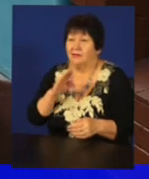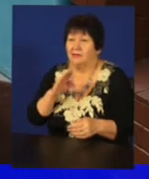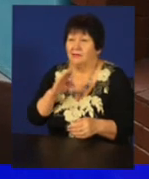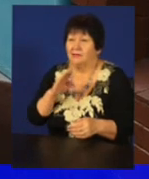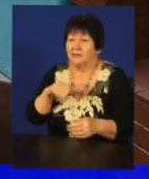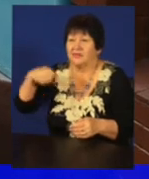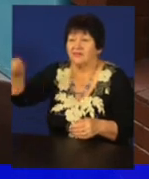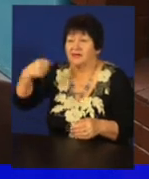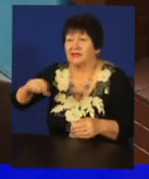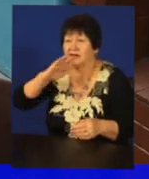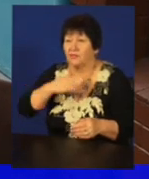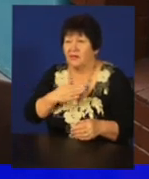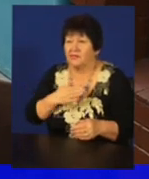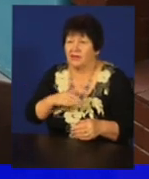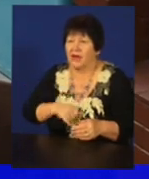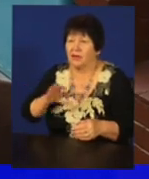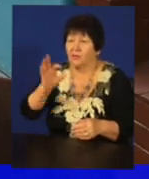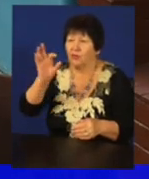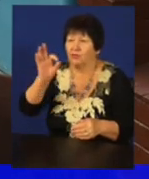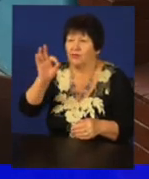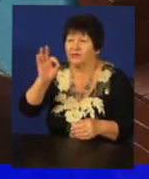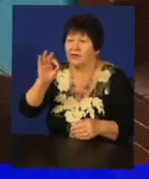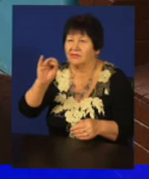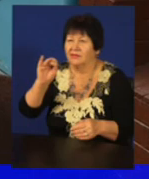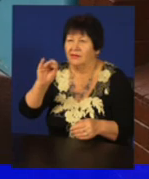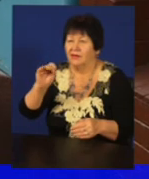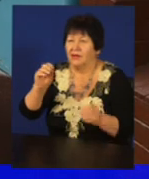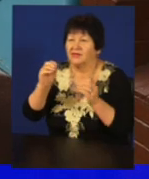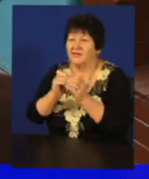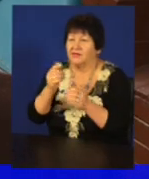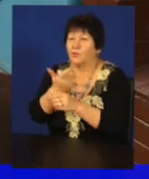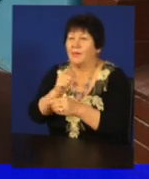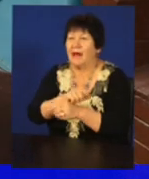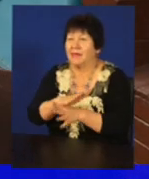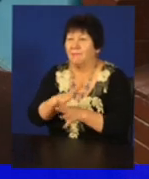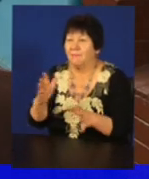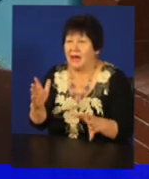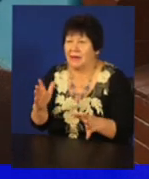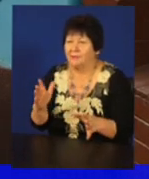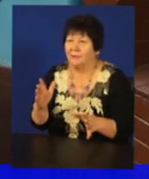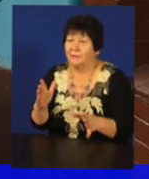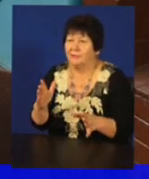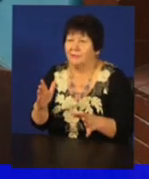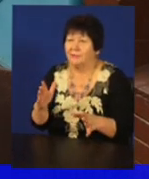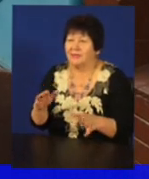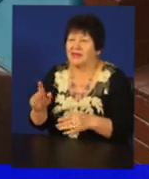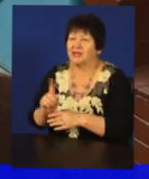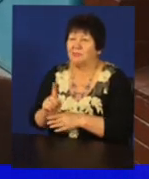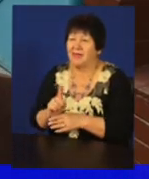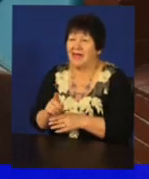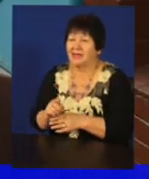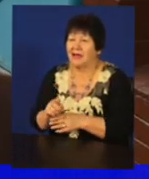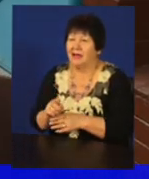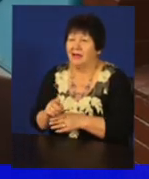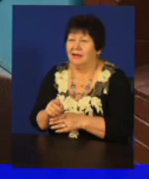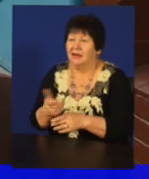apelor din fântânile noastre are un procent de aproape de 10 ori mai mare decât media care trebuie să